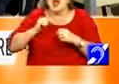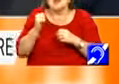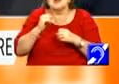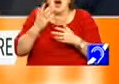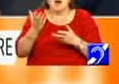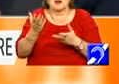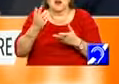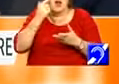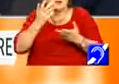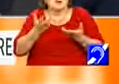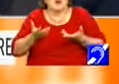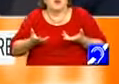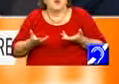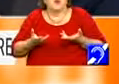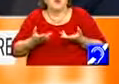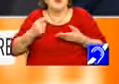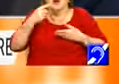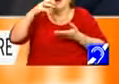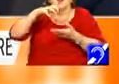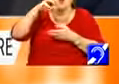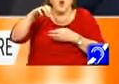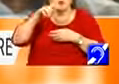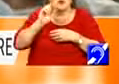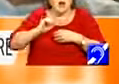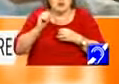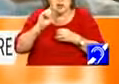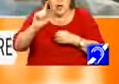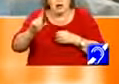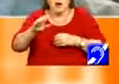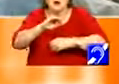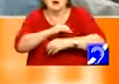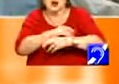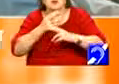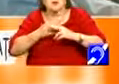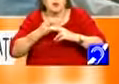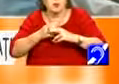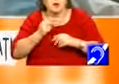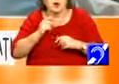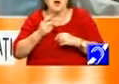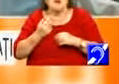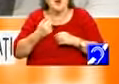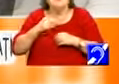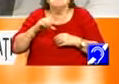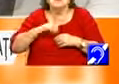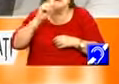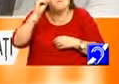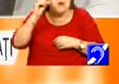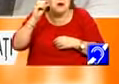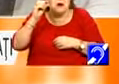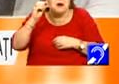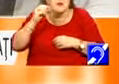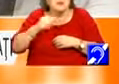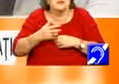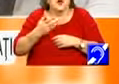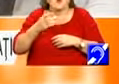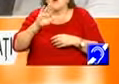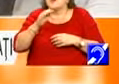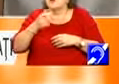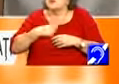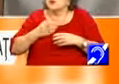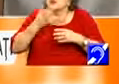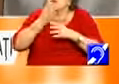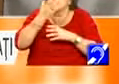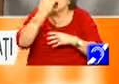spre exemplu, în localitățile de acolo, rata de infectare este una extrem de mică, copiii ar putea merge la școală